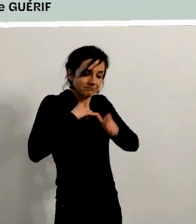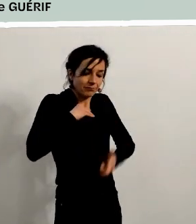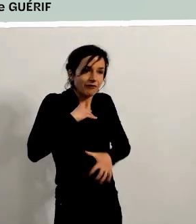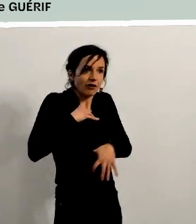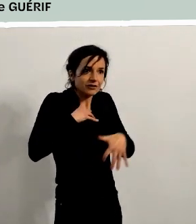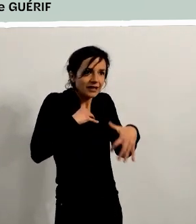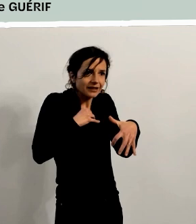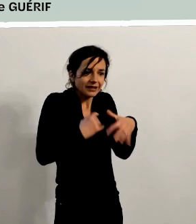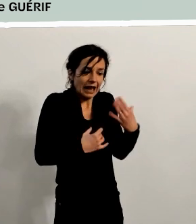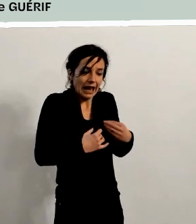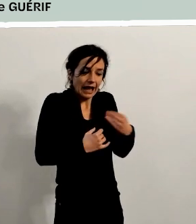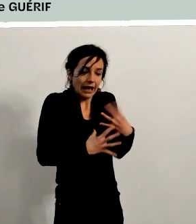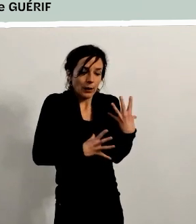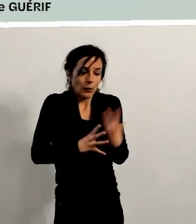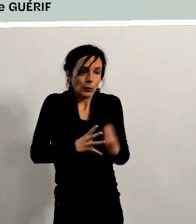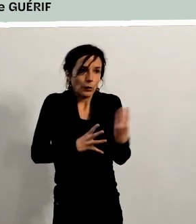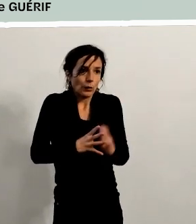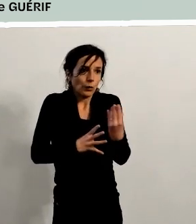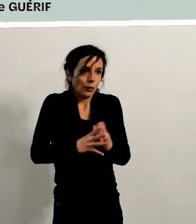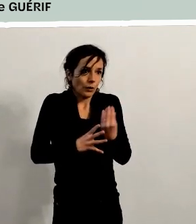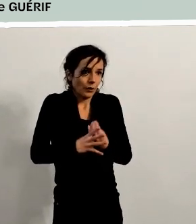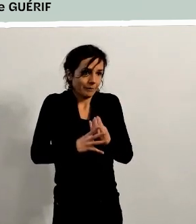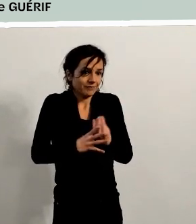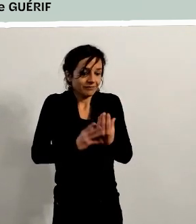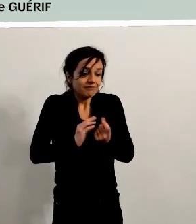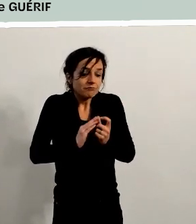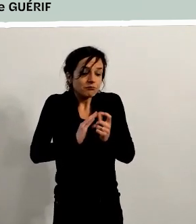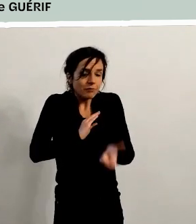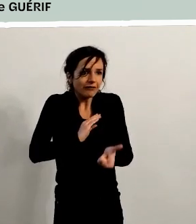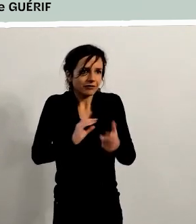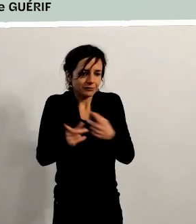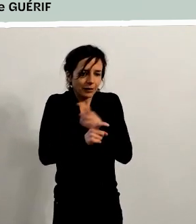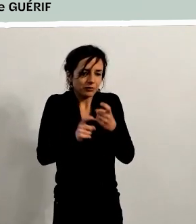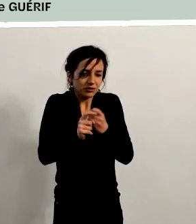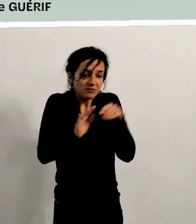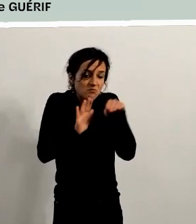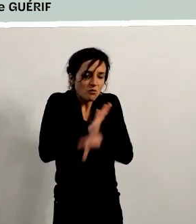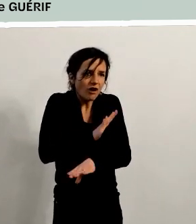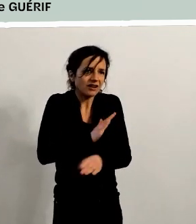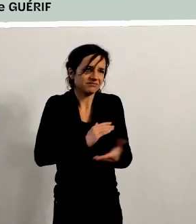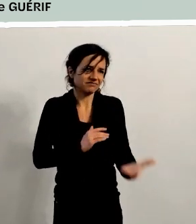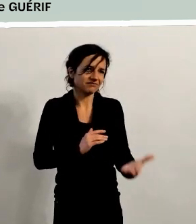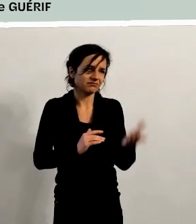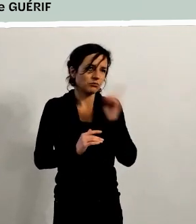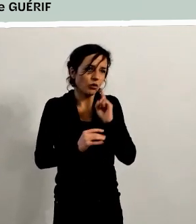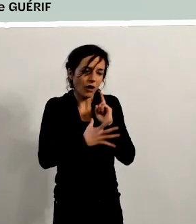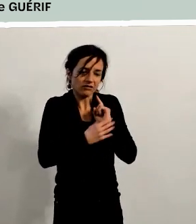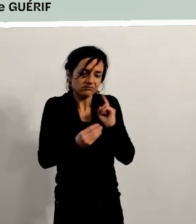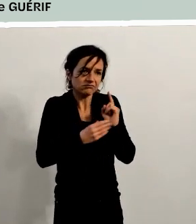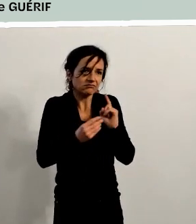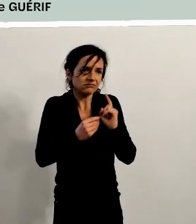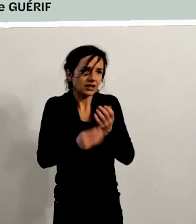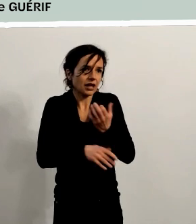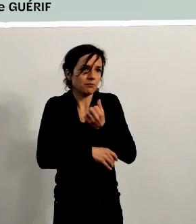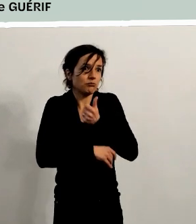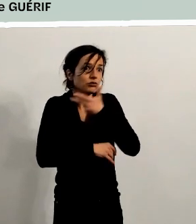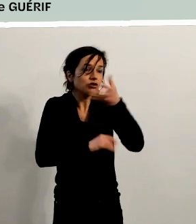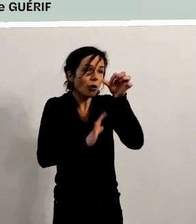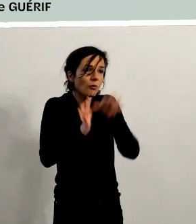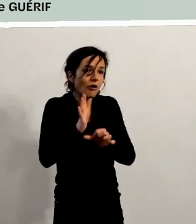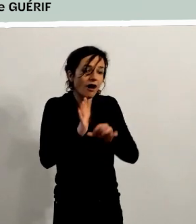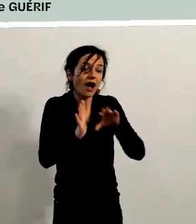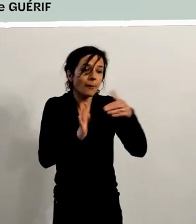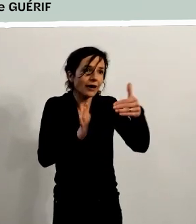avait contaminé donc le bébé par le lait puisqu'il est éliminé ensuite donc dans le lait plusieurs mois, et c'était plusieurs mois